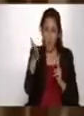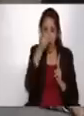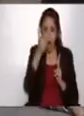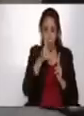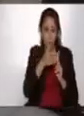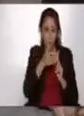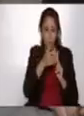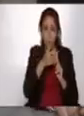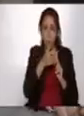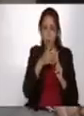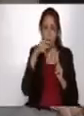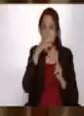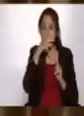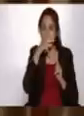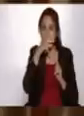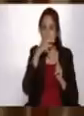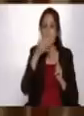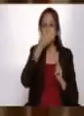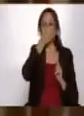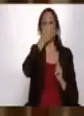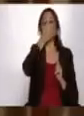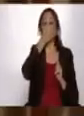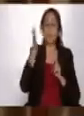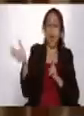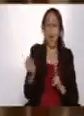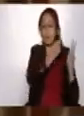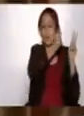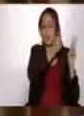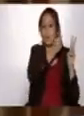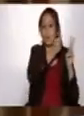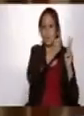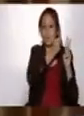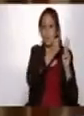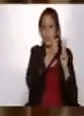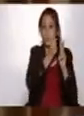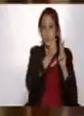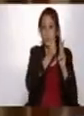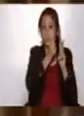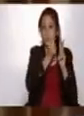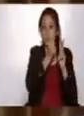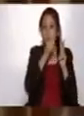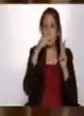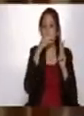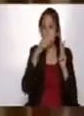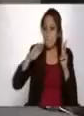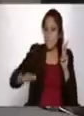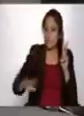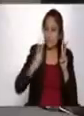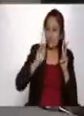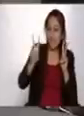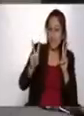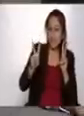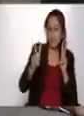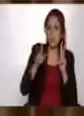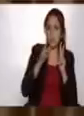كده، كتم نفسها من على الباب. من على الباب. واللي قال ان اللي هو خدها كده طفل عندنا في الشارع. قالت انا شفتها وراح بيها فين